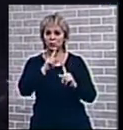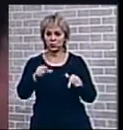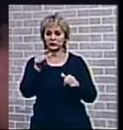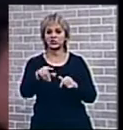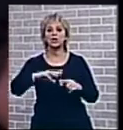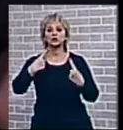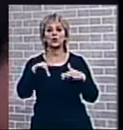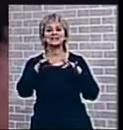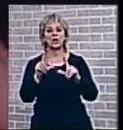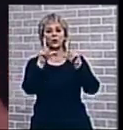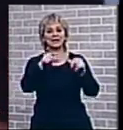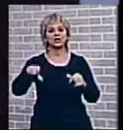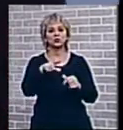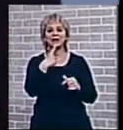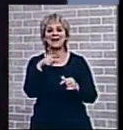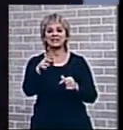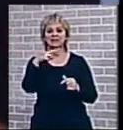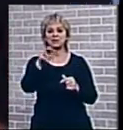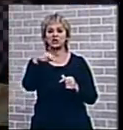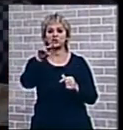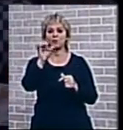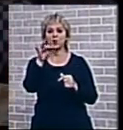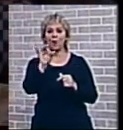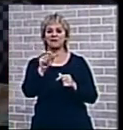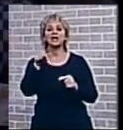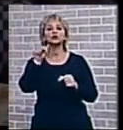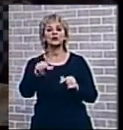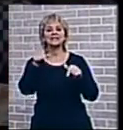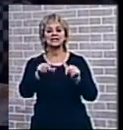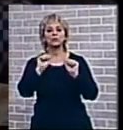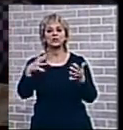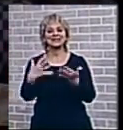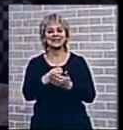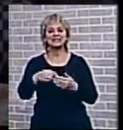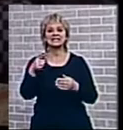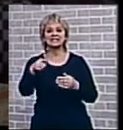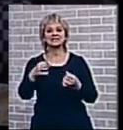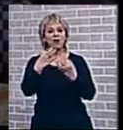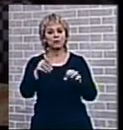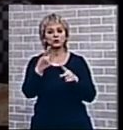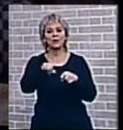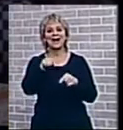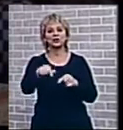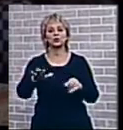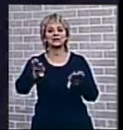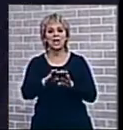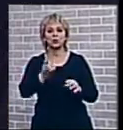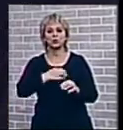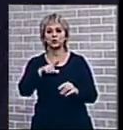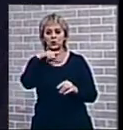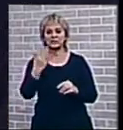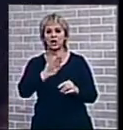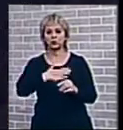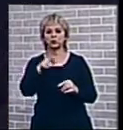дело уехать на Дон, восклицает Дмитрий Дебров. Только здесь можно найти заветную свободу, которой так жаждет русская